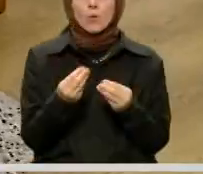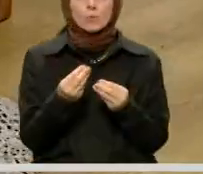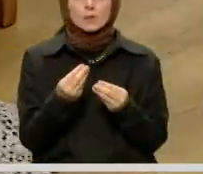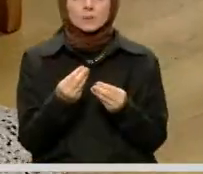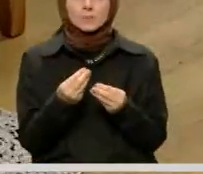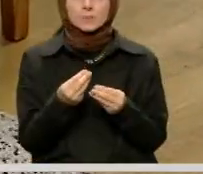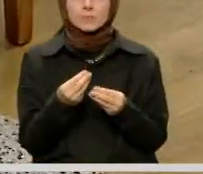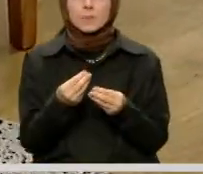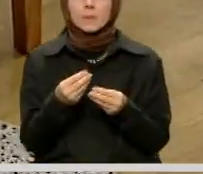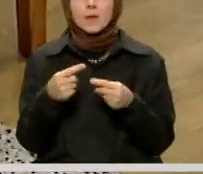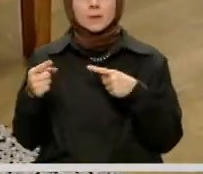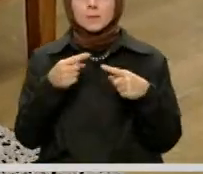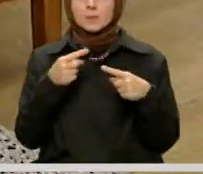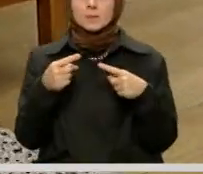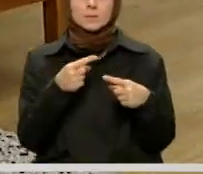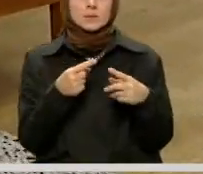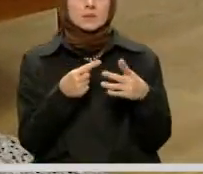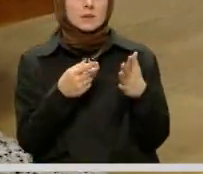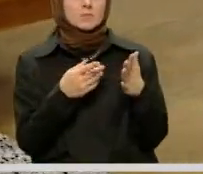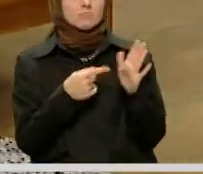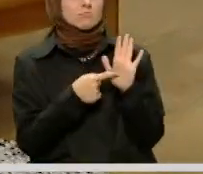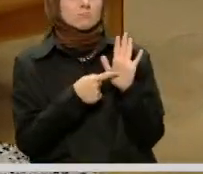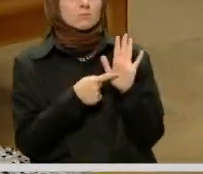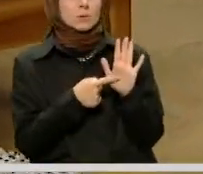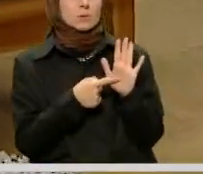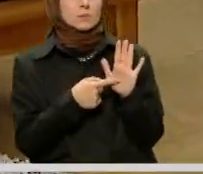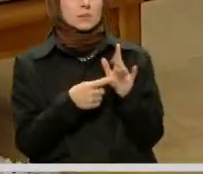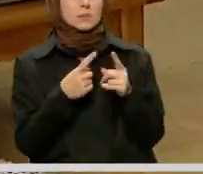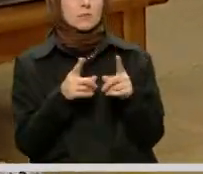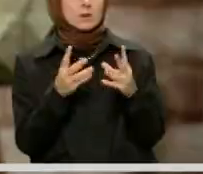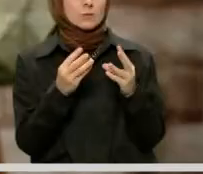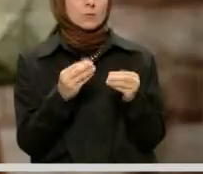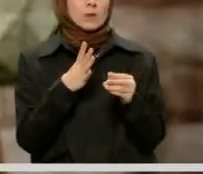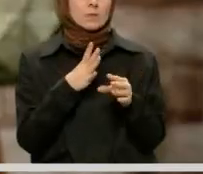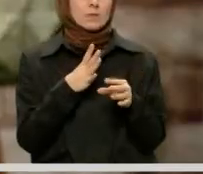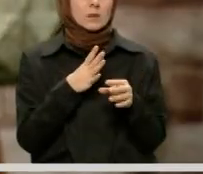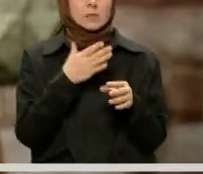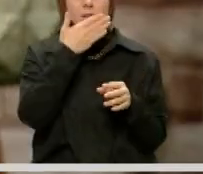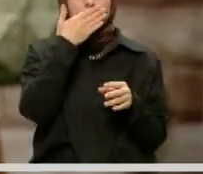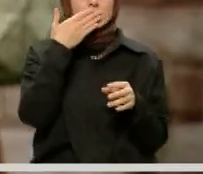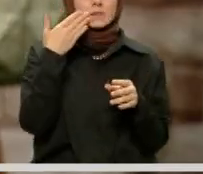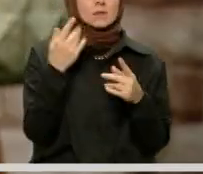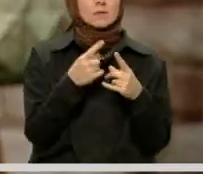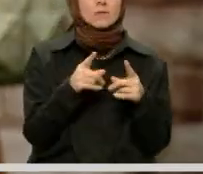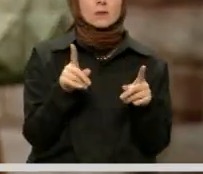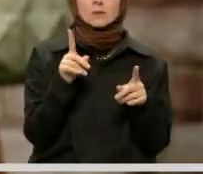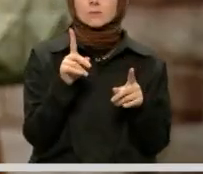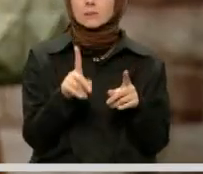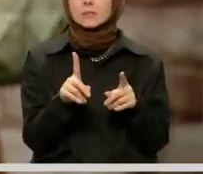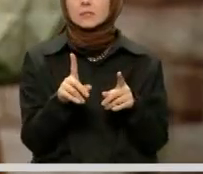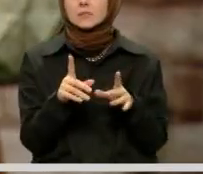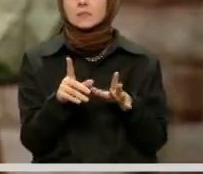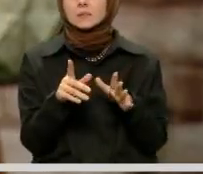bence hep birbirimize yansıması da çok iyi oluyor sanki. Ramazan'da ilahi bir tılsım var. Değil mi hocam? Yani hayatımızın her alanında